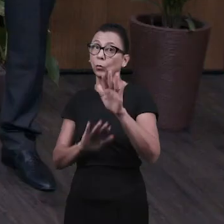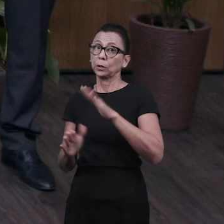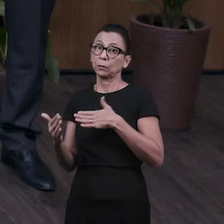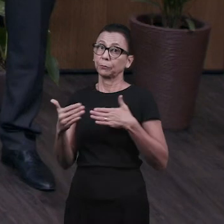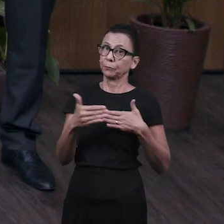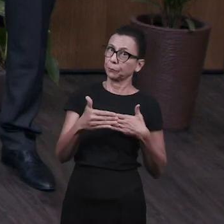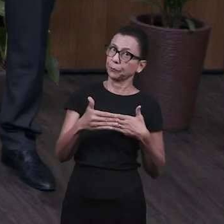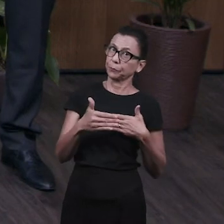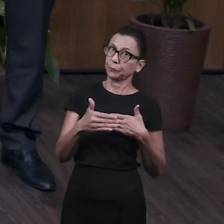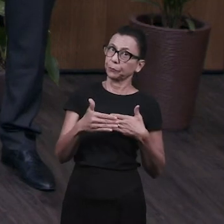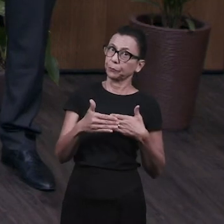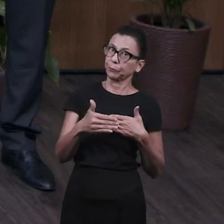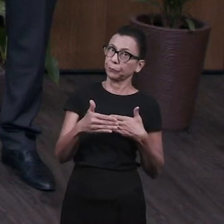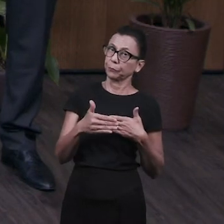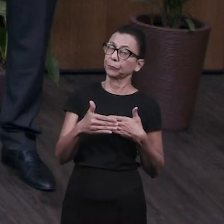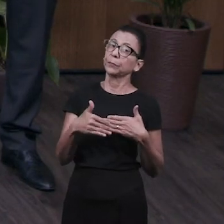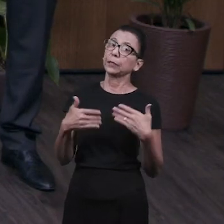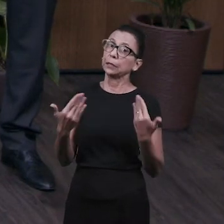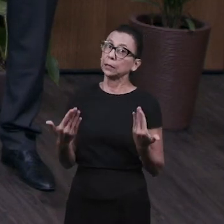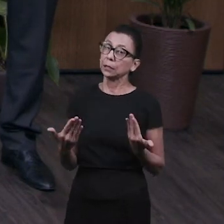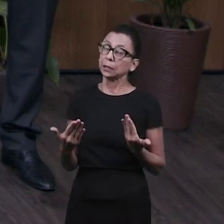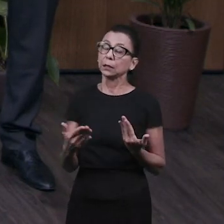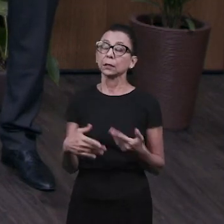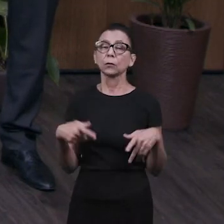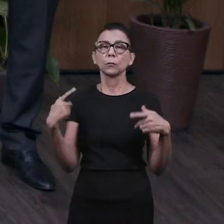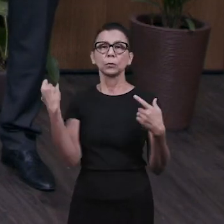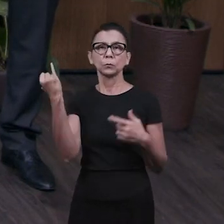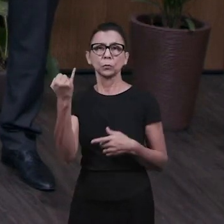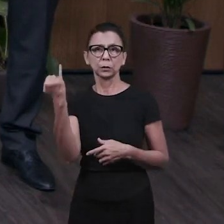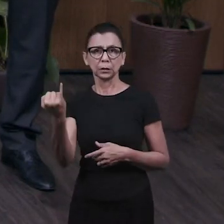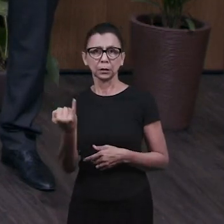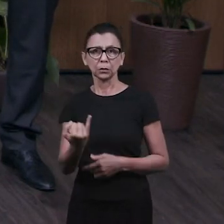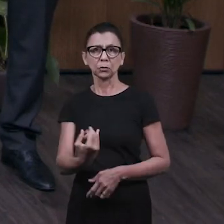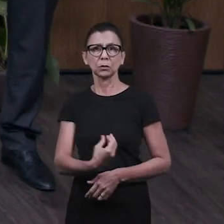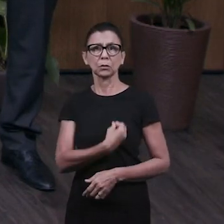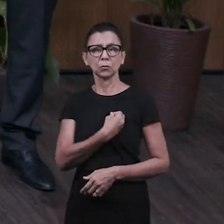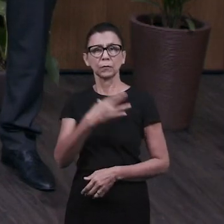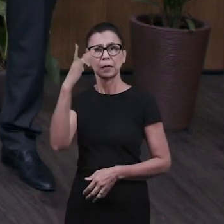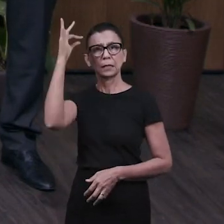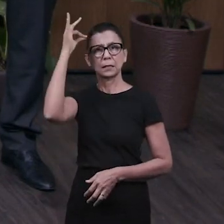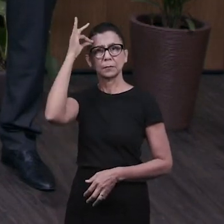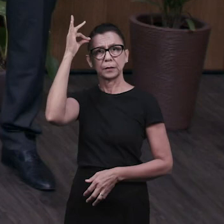cette raison, il est nécessaire de prendre soin de la vie spirituelle